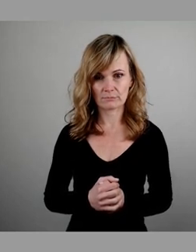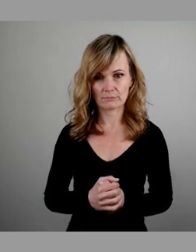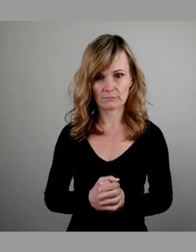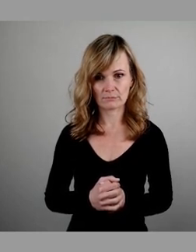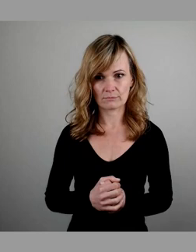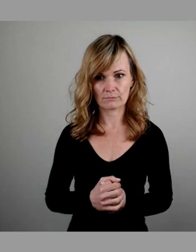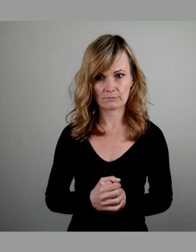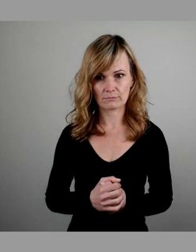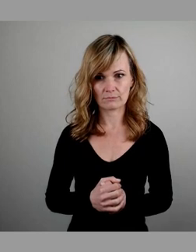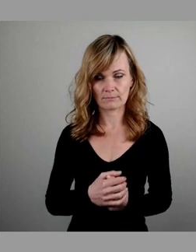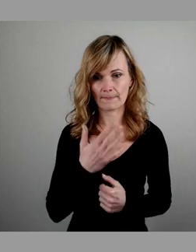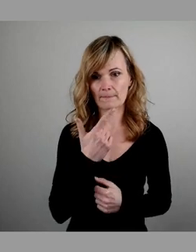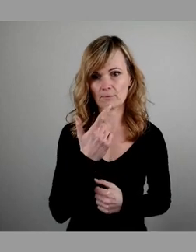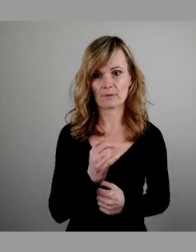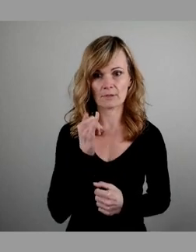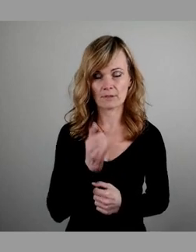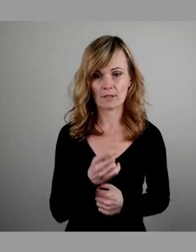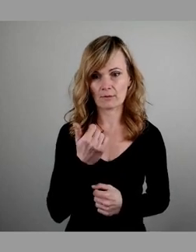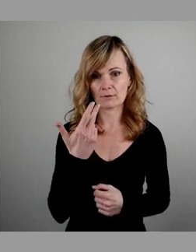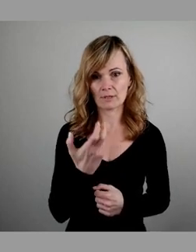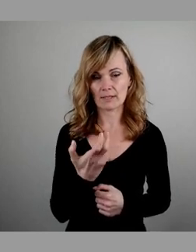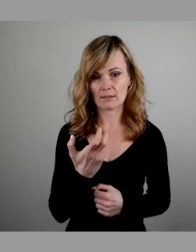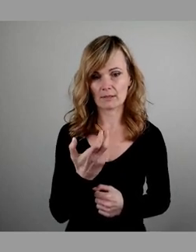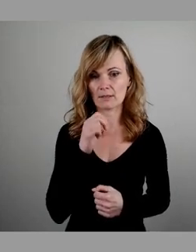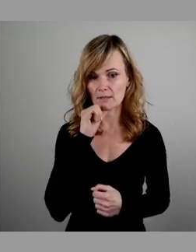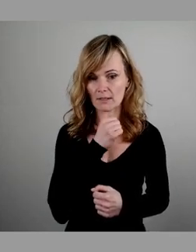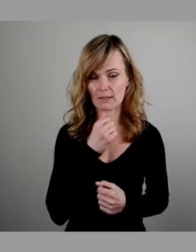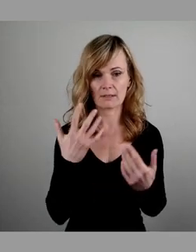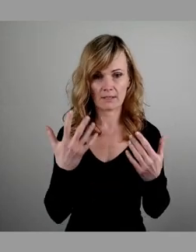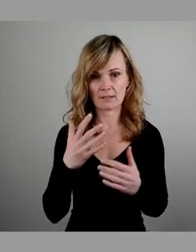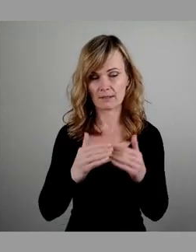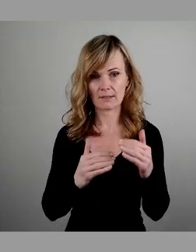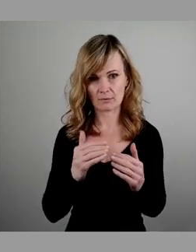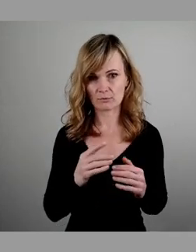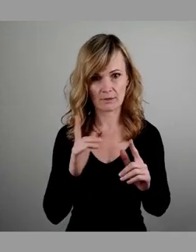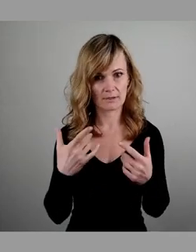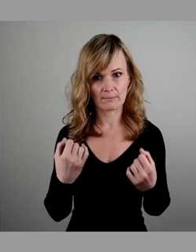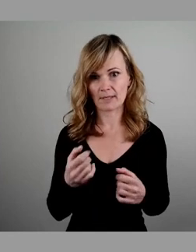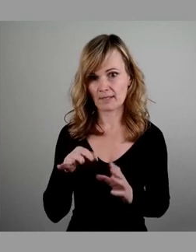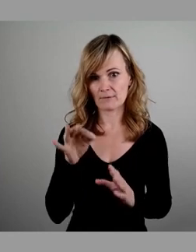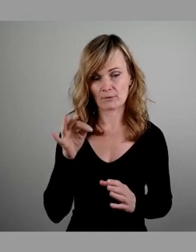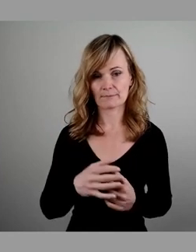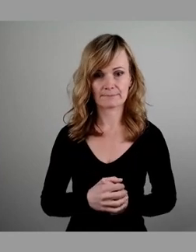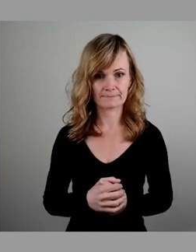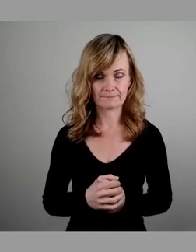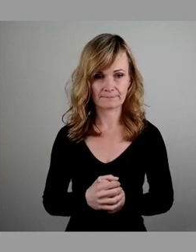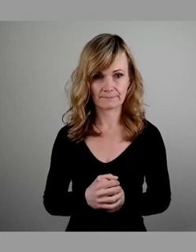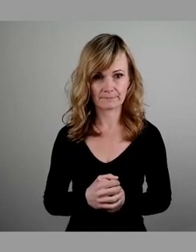Bei 25 Ja, 31 Nein, 10 Enthaltungen keine Mehrheit gefunden. Und wir kommen